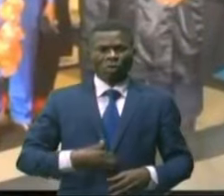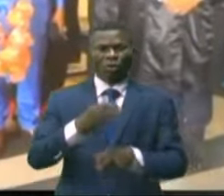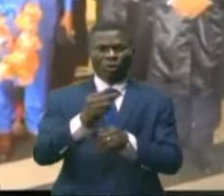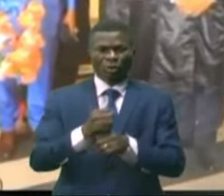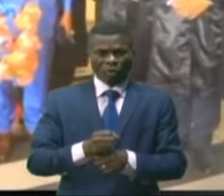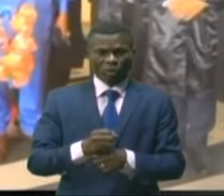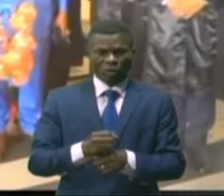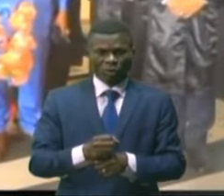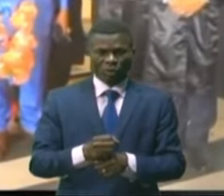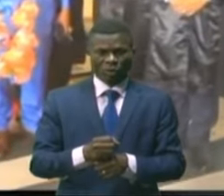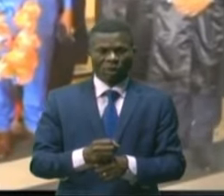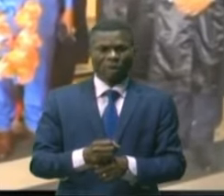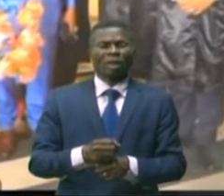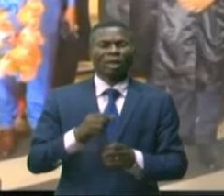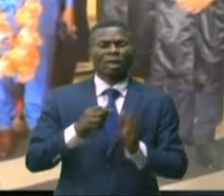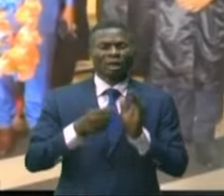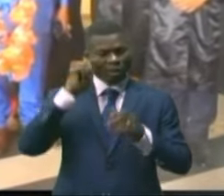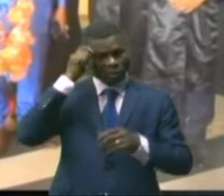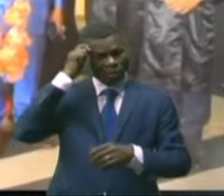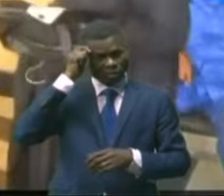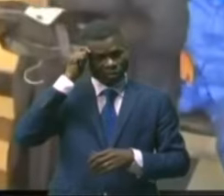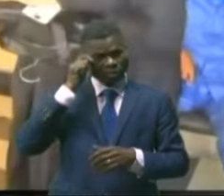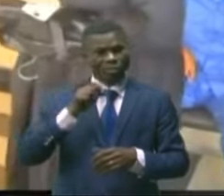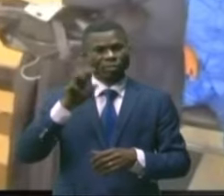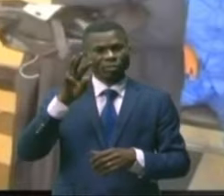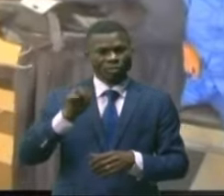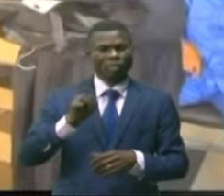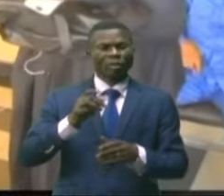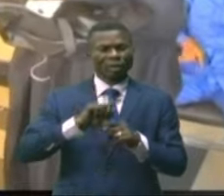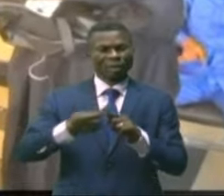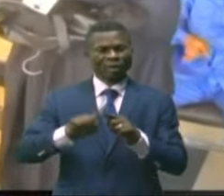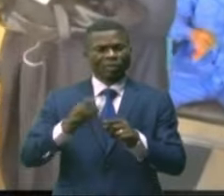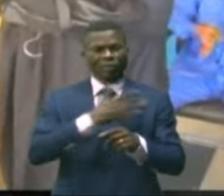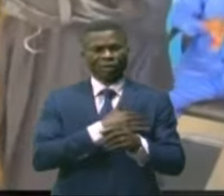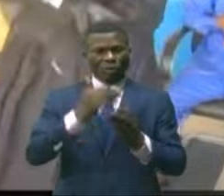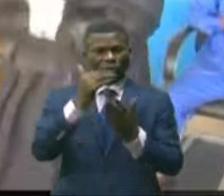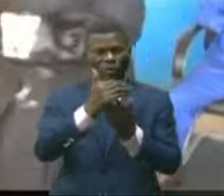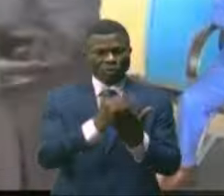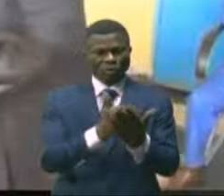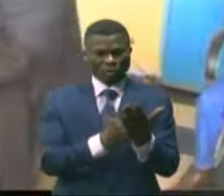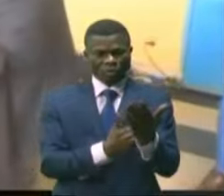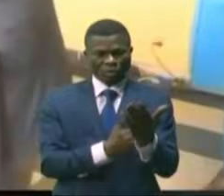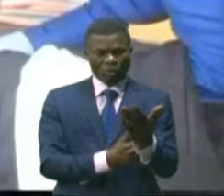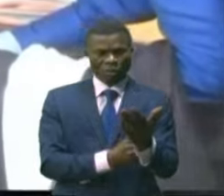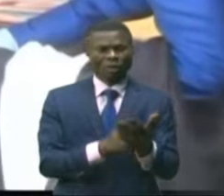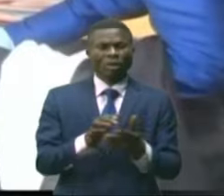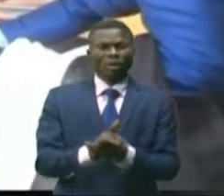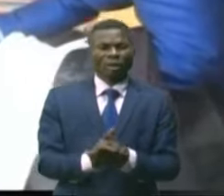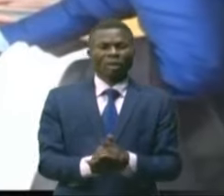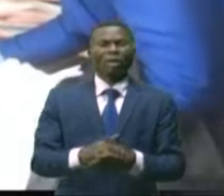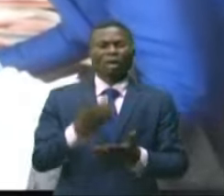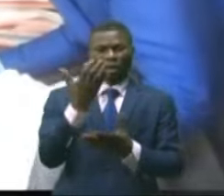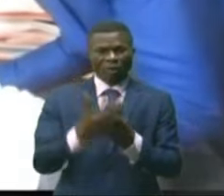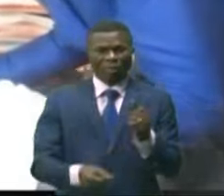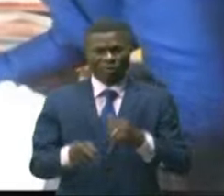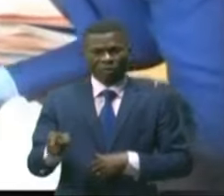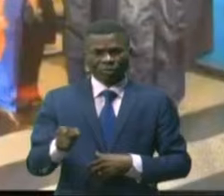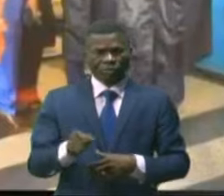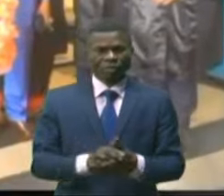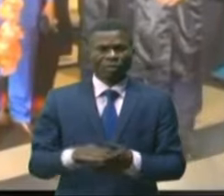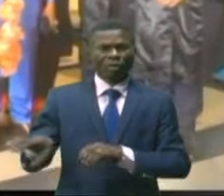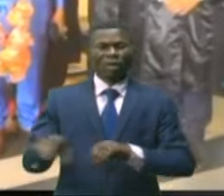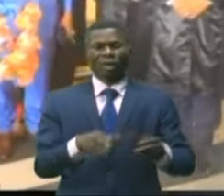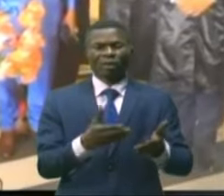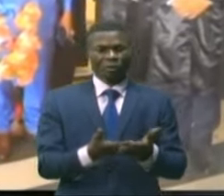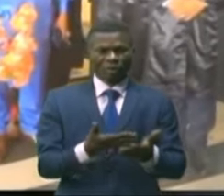c'est les territoires de Bolomba, de Bikoro, d'Ingende, de Lukolela, de Bomongo et de Makenza, absents lors de la